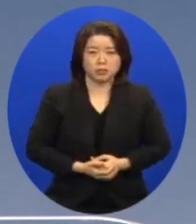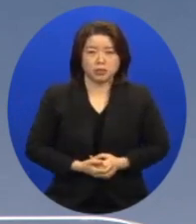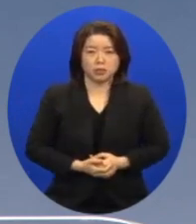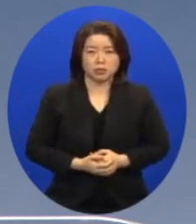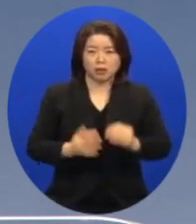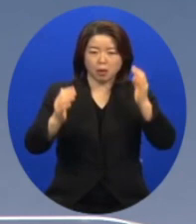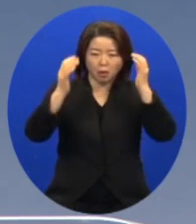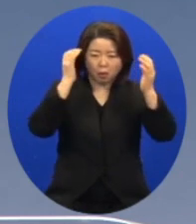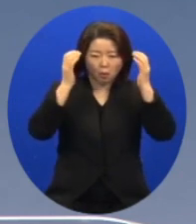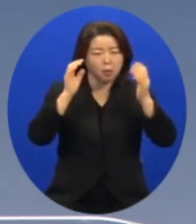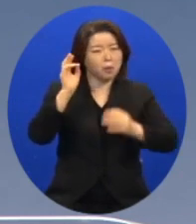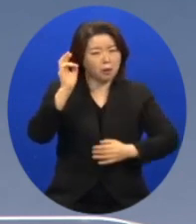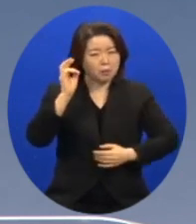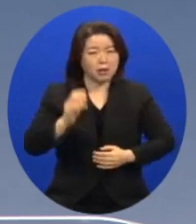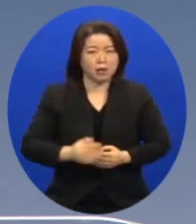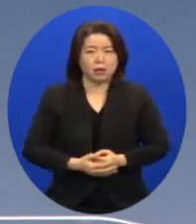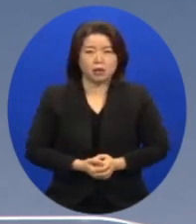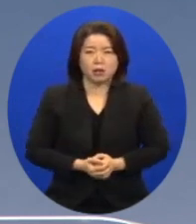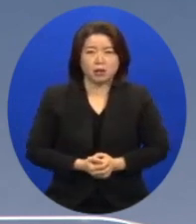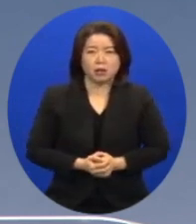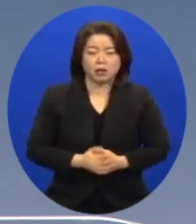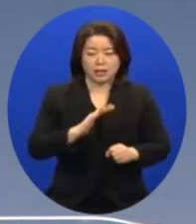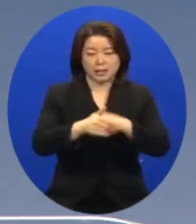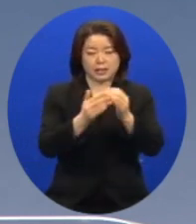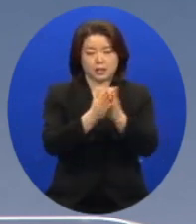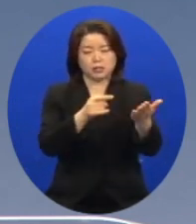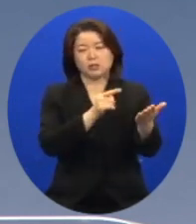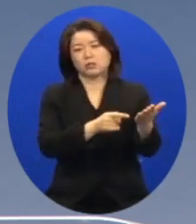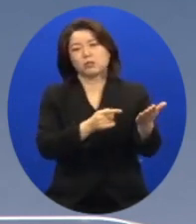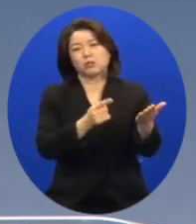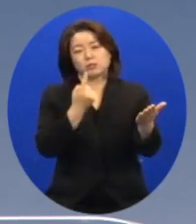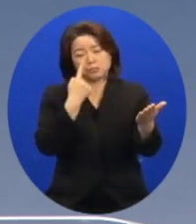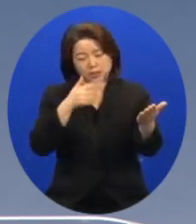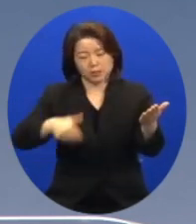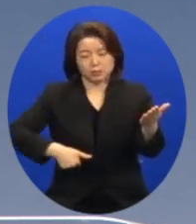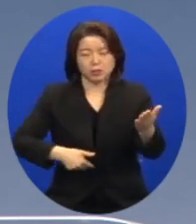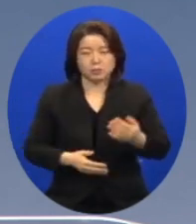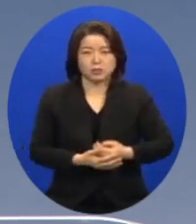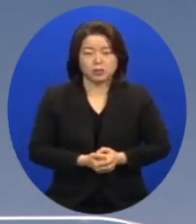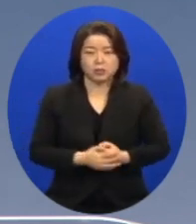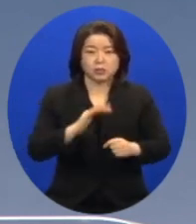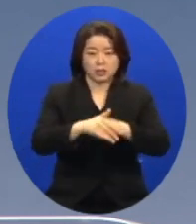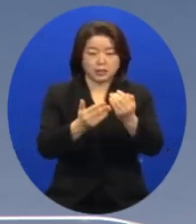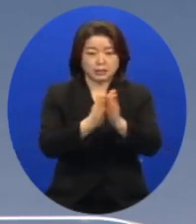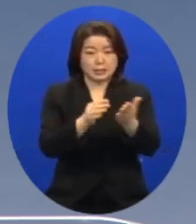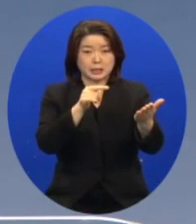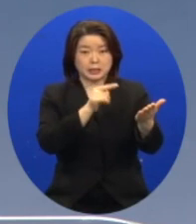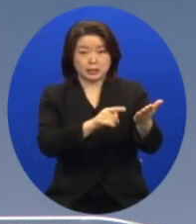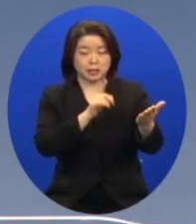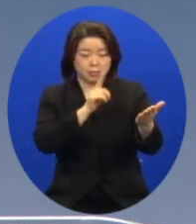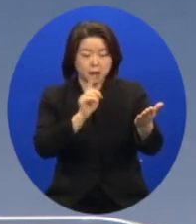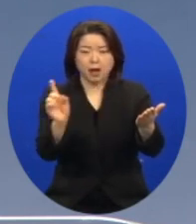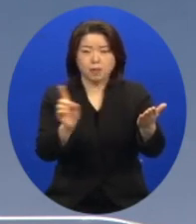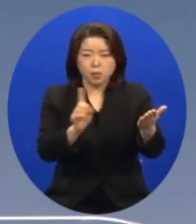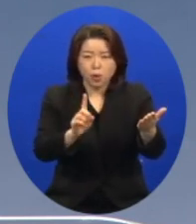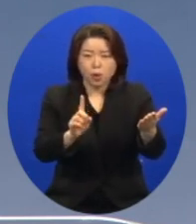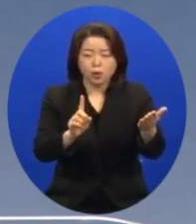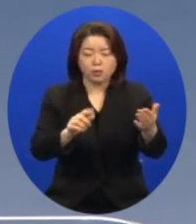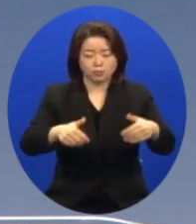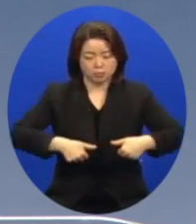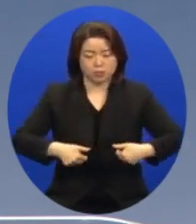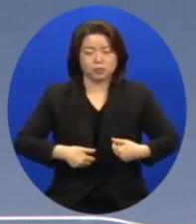헷갈릴 만 하지요 성경을 봐야 됩니다 성경이 무엇이라고 이야기 하는가 를 봐야